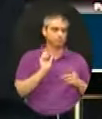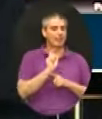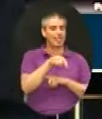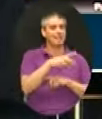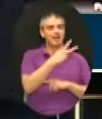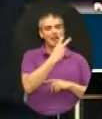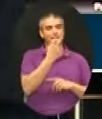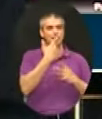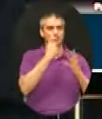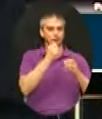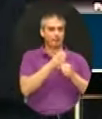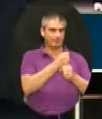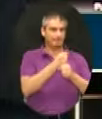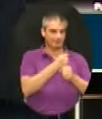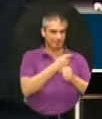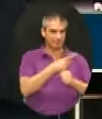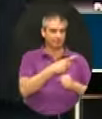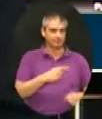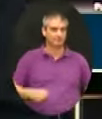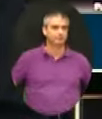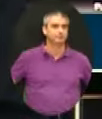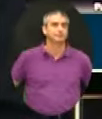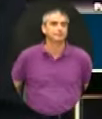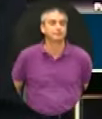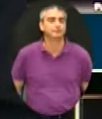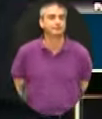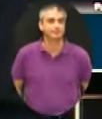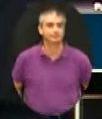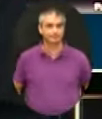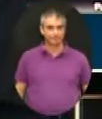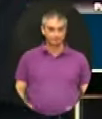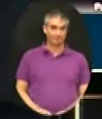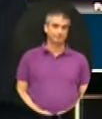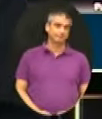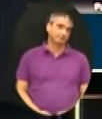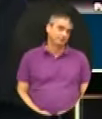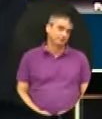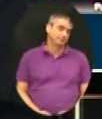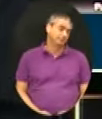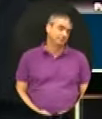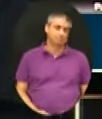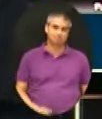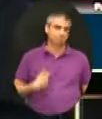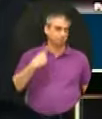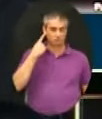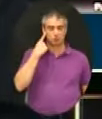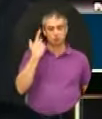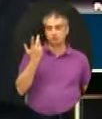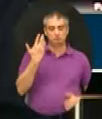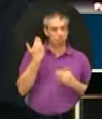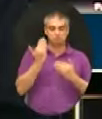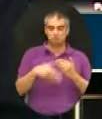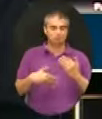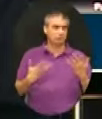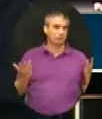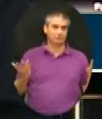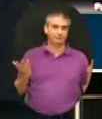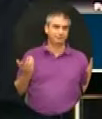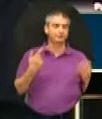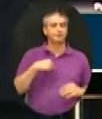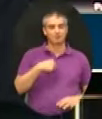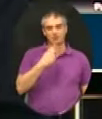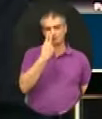ל-270 בחירות. 270 אלקטורים. נכון, נכון. אז אני חושבת שכן, שבסופו של דבר